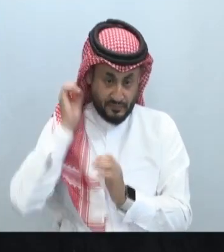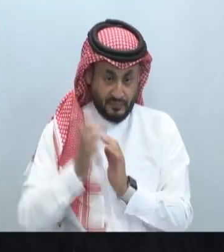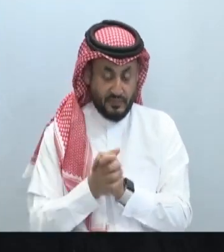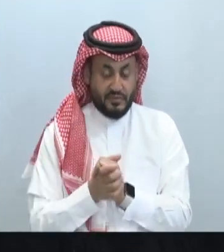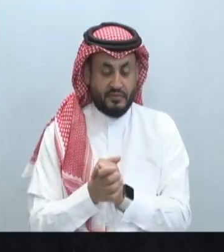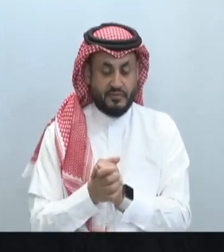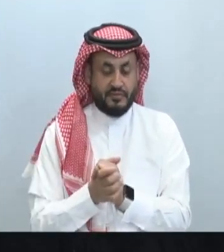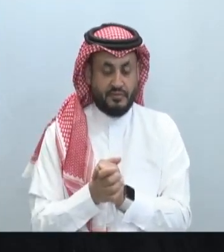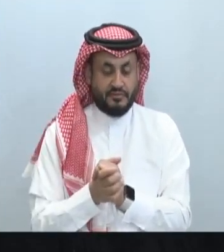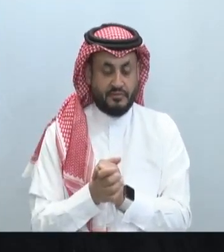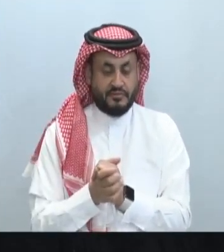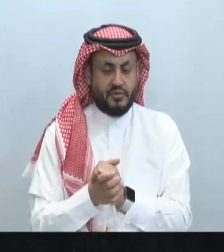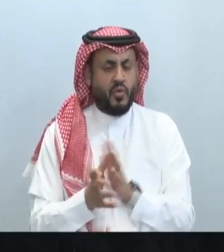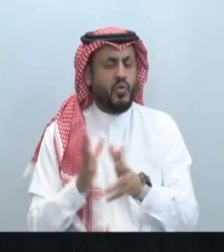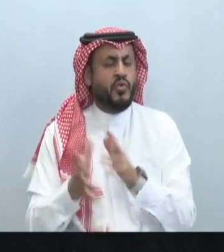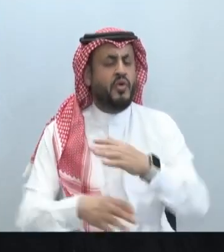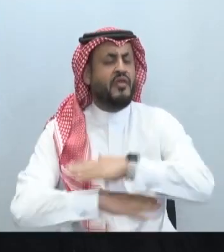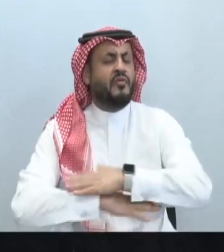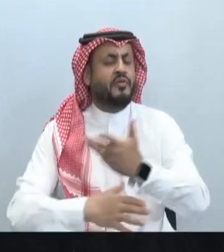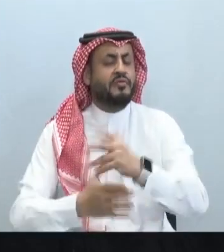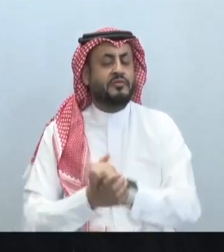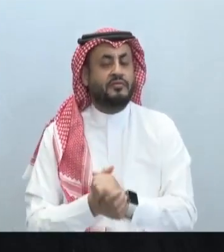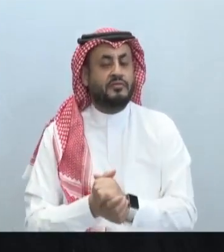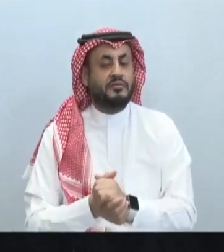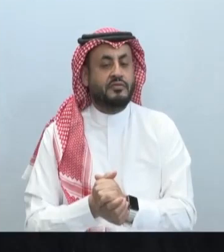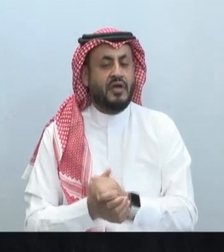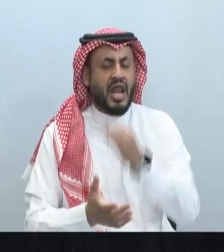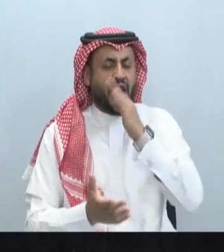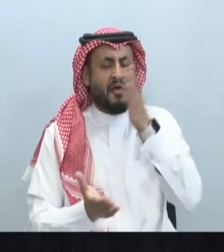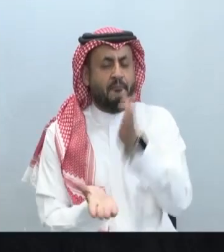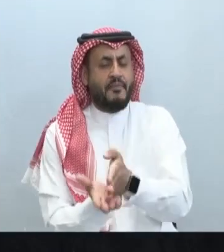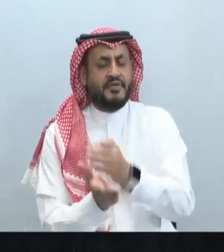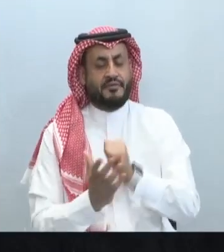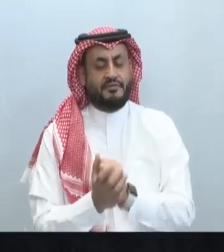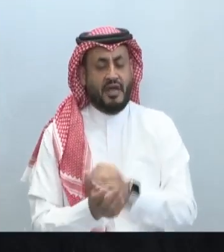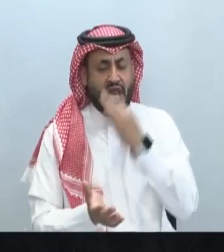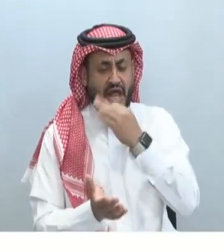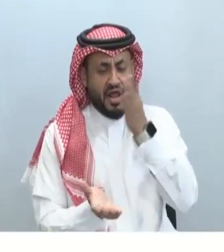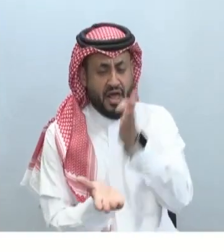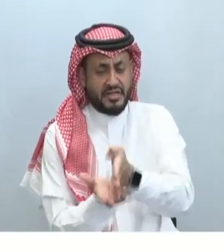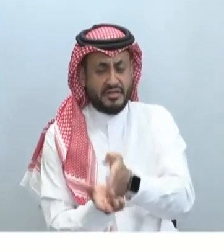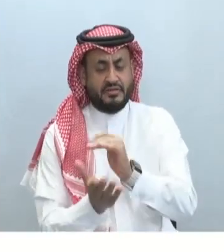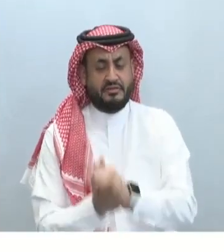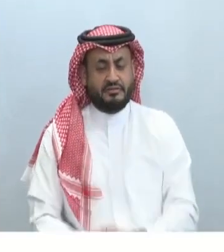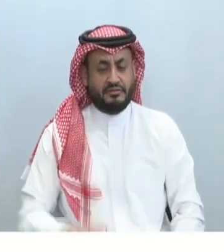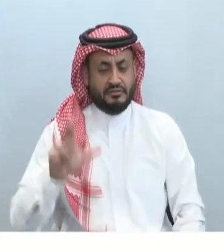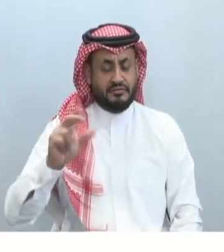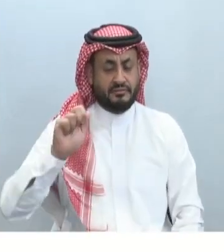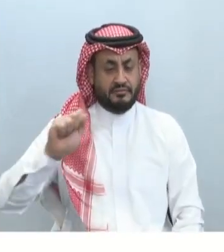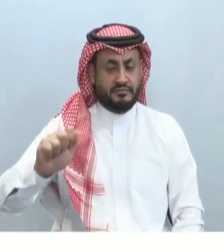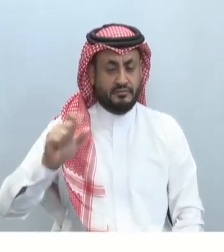بهذا الخلق الا وهو احسنتم الصدق اذا سنتحدث اليوم باذن الله سبحانه